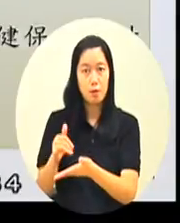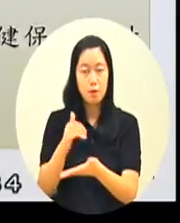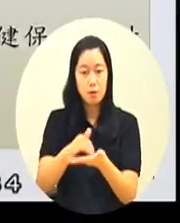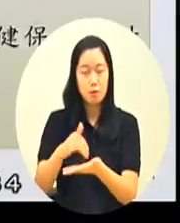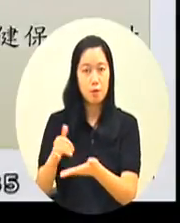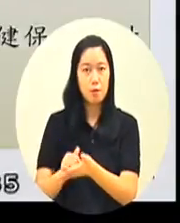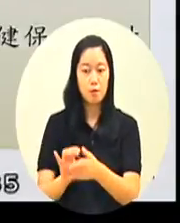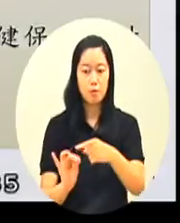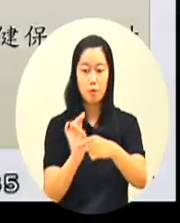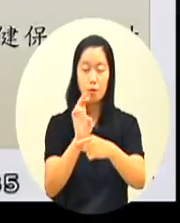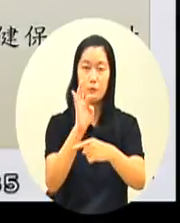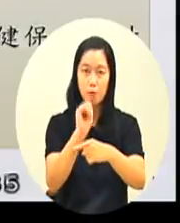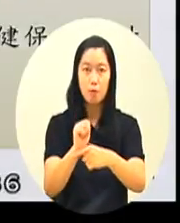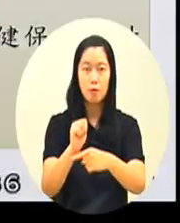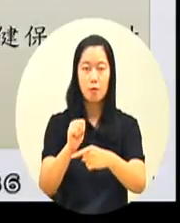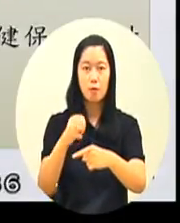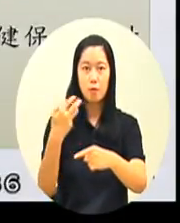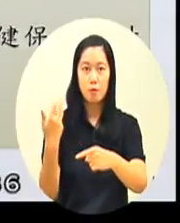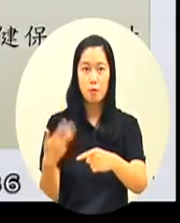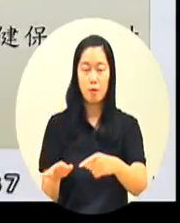这个比例有